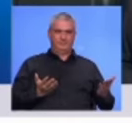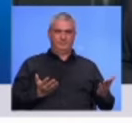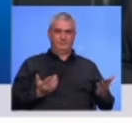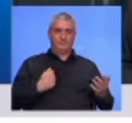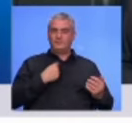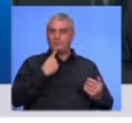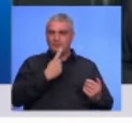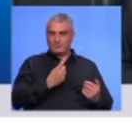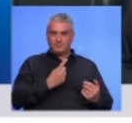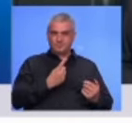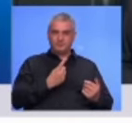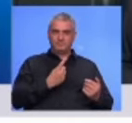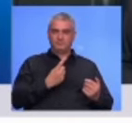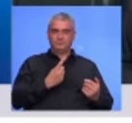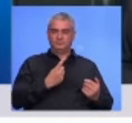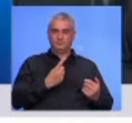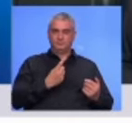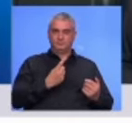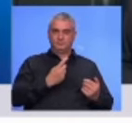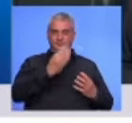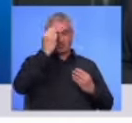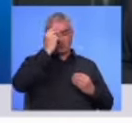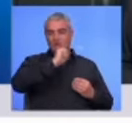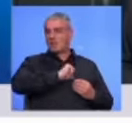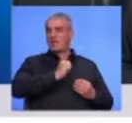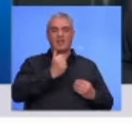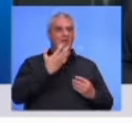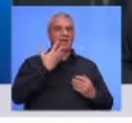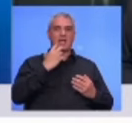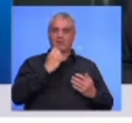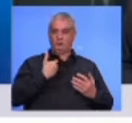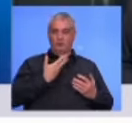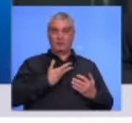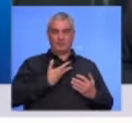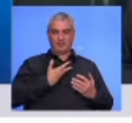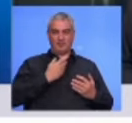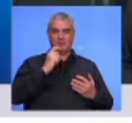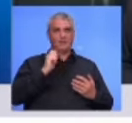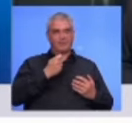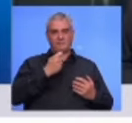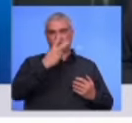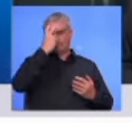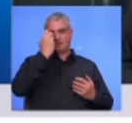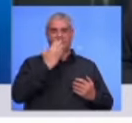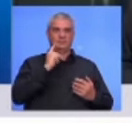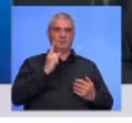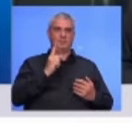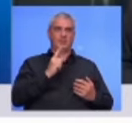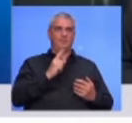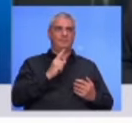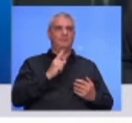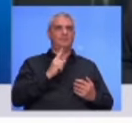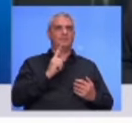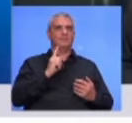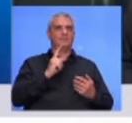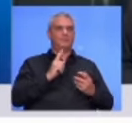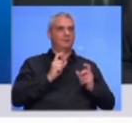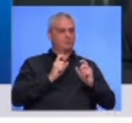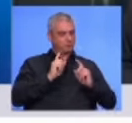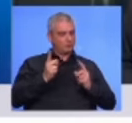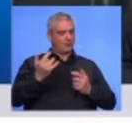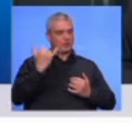גם, ההודעות הכי חמות והכי מלביבות שקיבלתי זה דווקא מערבים ישראלים. כי אני יודע שגם אפשר אחרת. הם